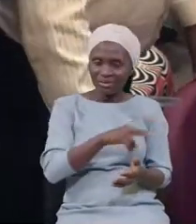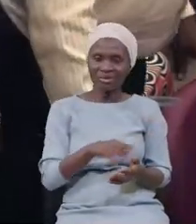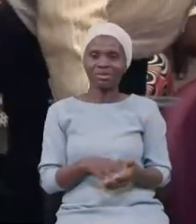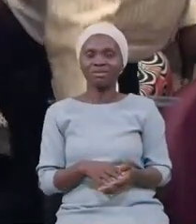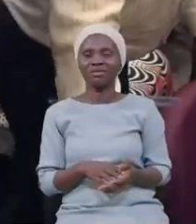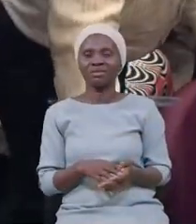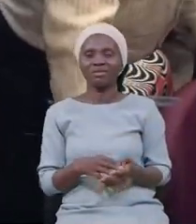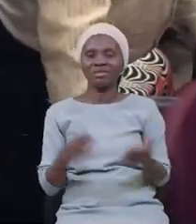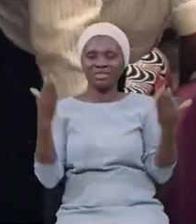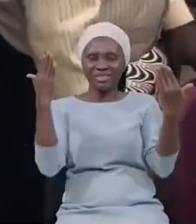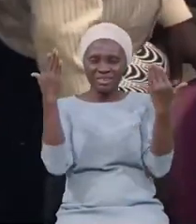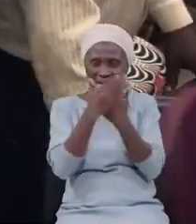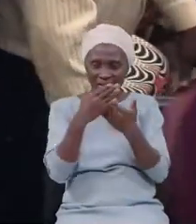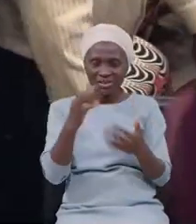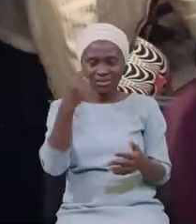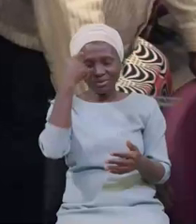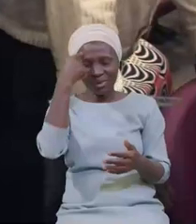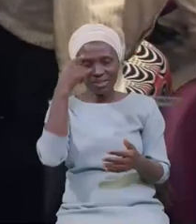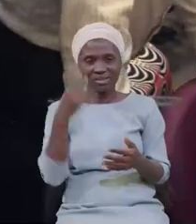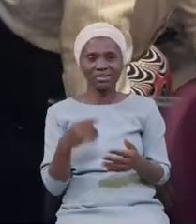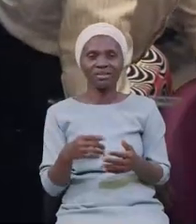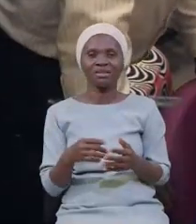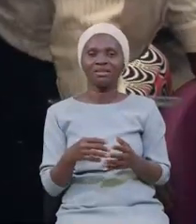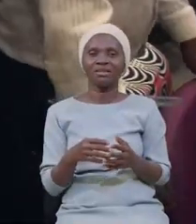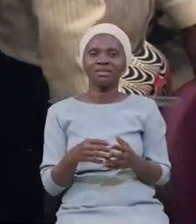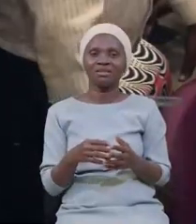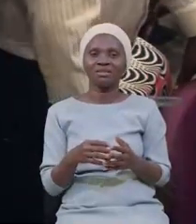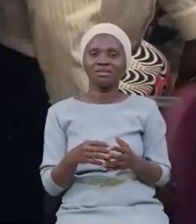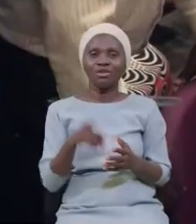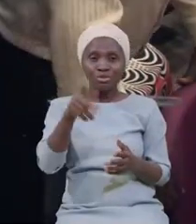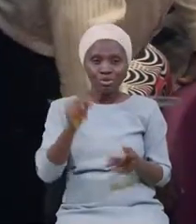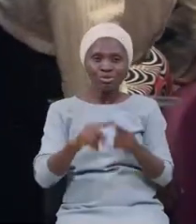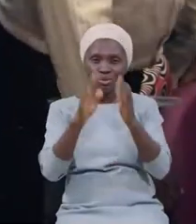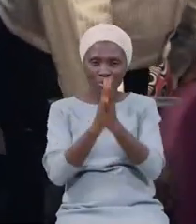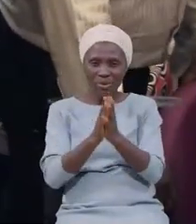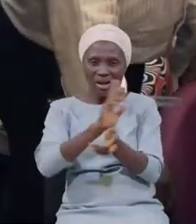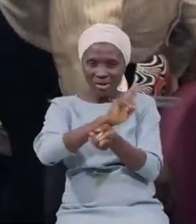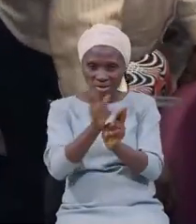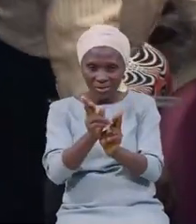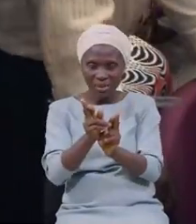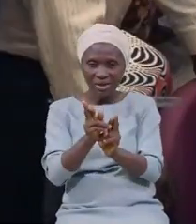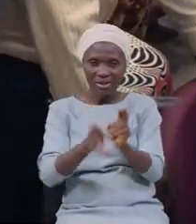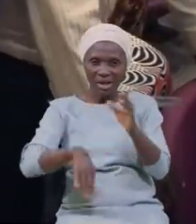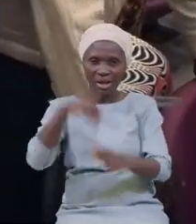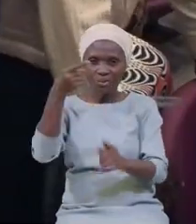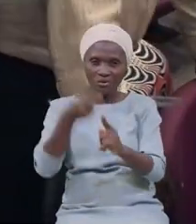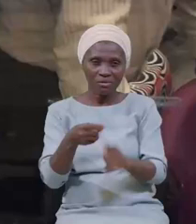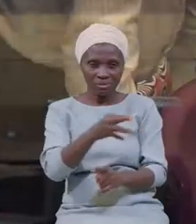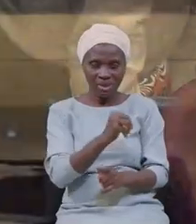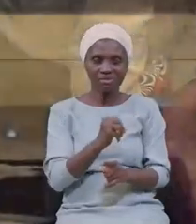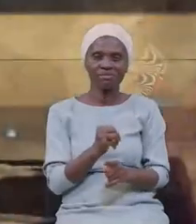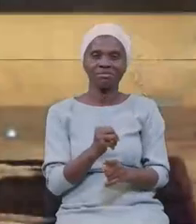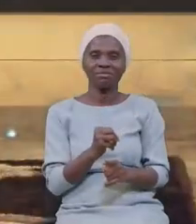les ténèbres d'esprit. Se détourner de tout cela, la repentance.